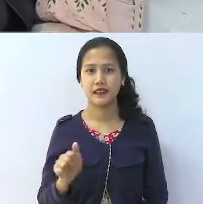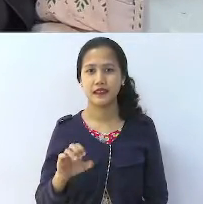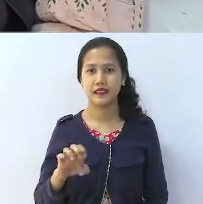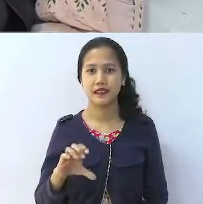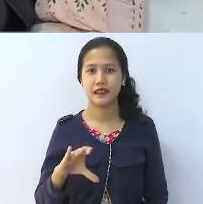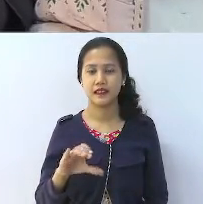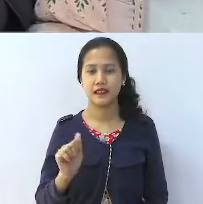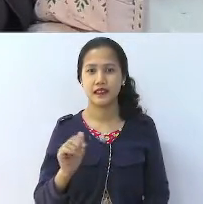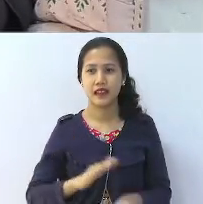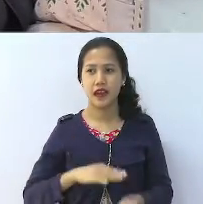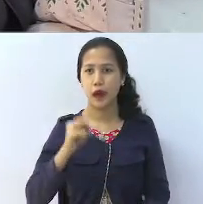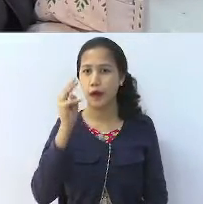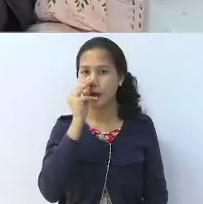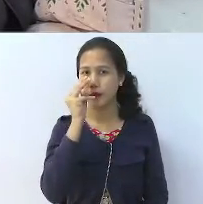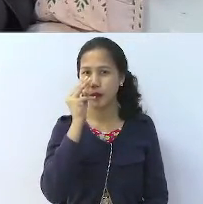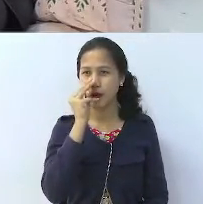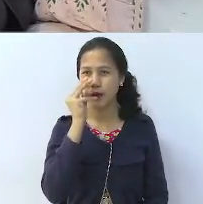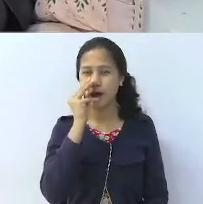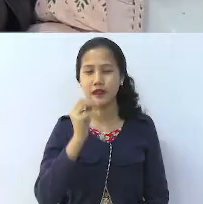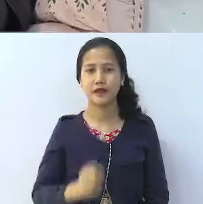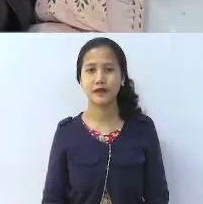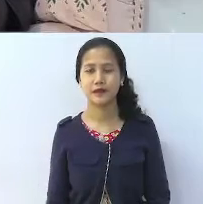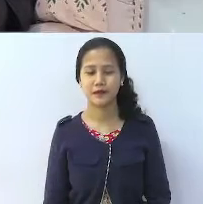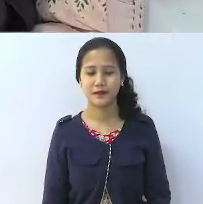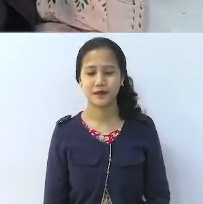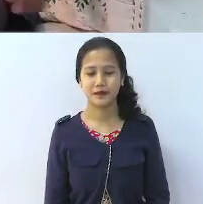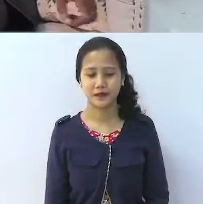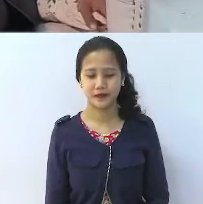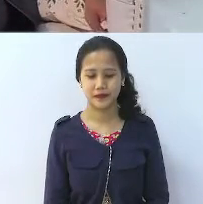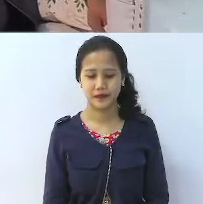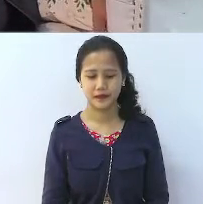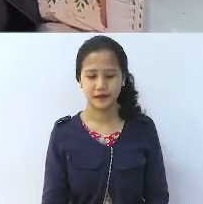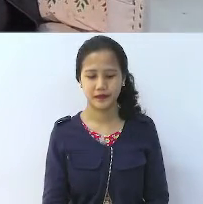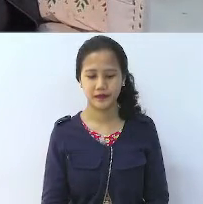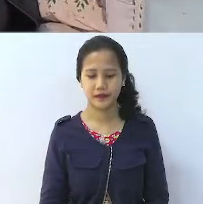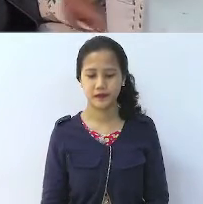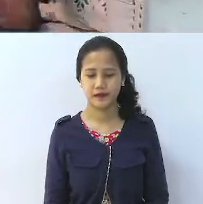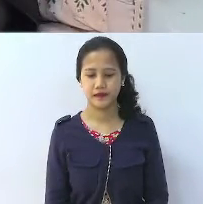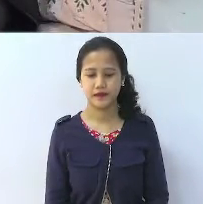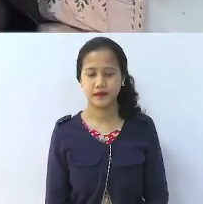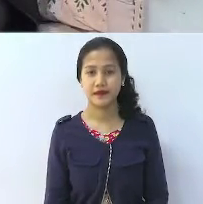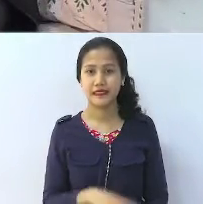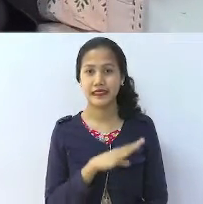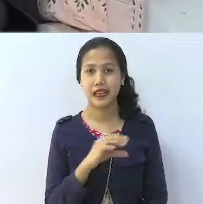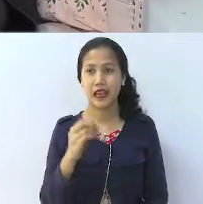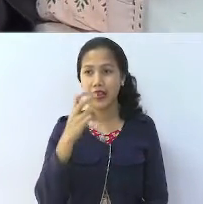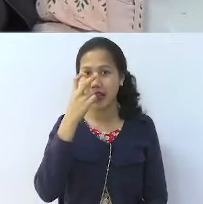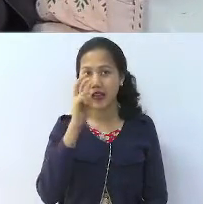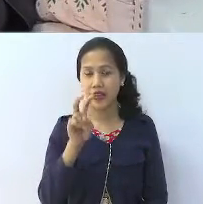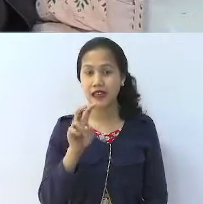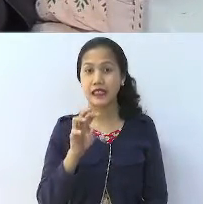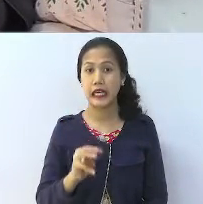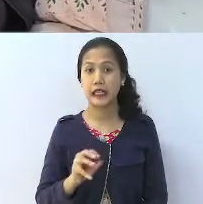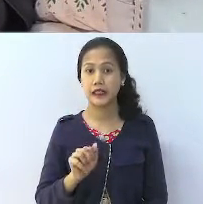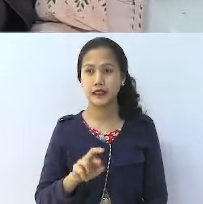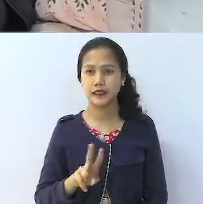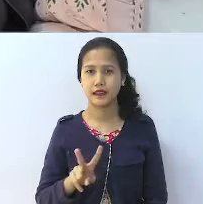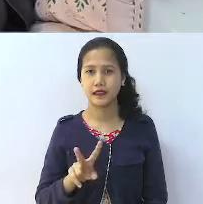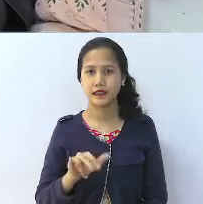si Ma'am Yang, ang muse ng South Border, si Ma'am Jessa Tino, hello po Ma'am, Irene Manguera, all the way